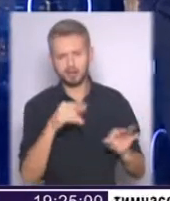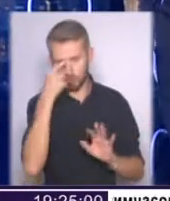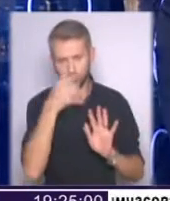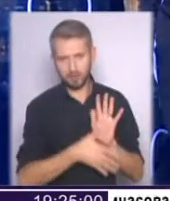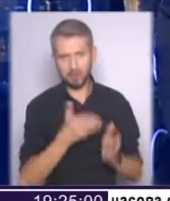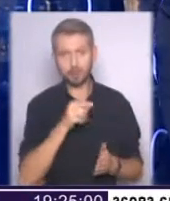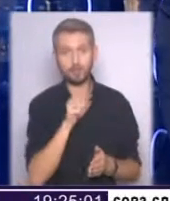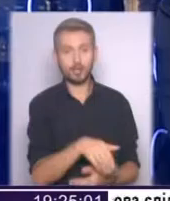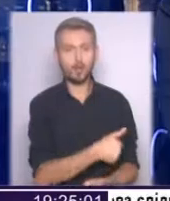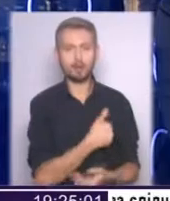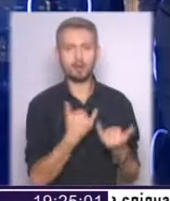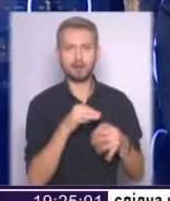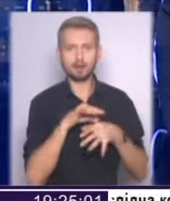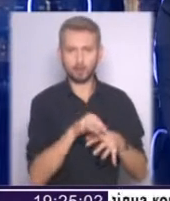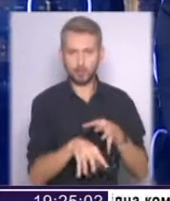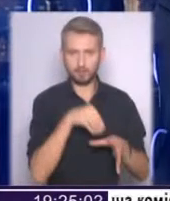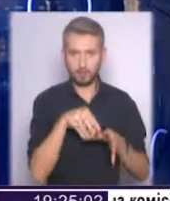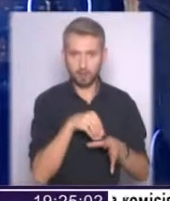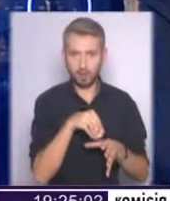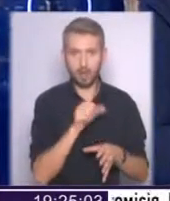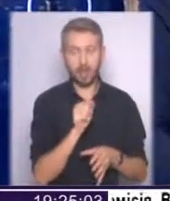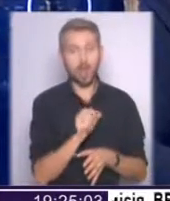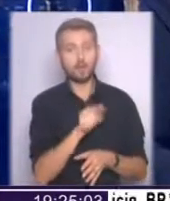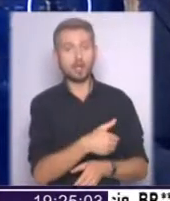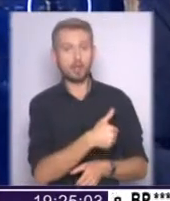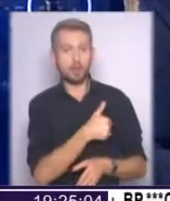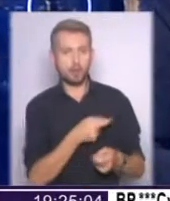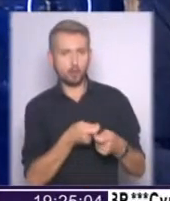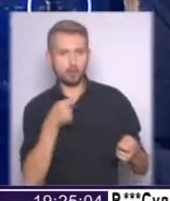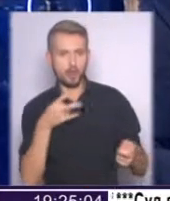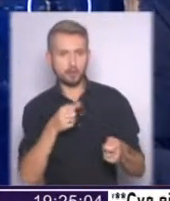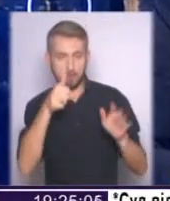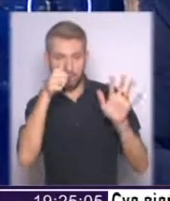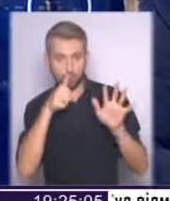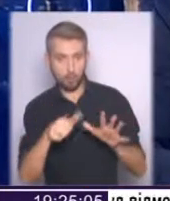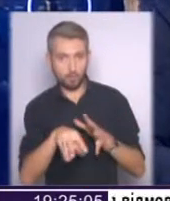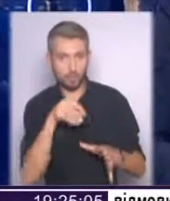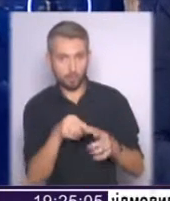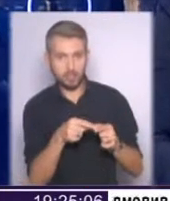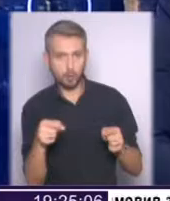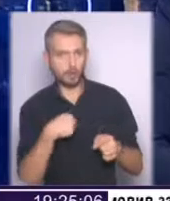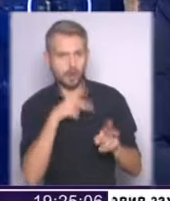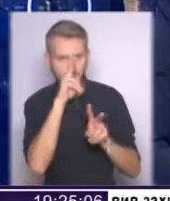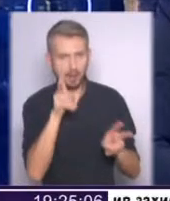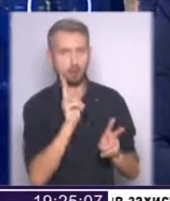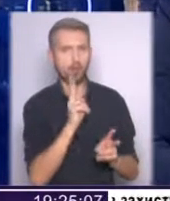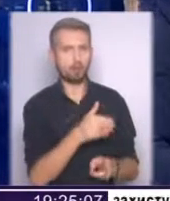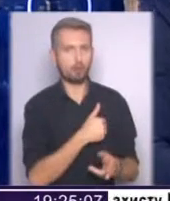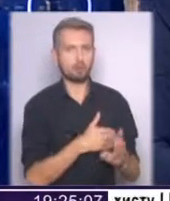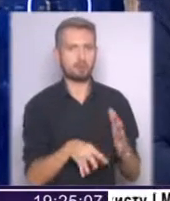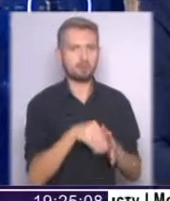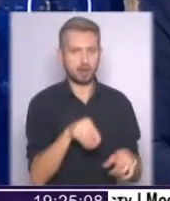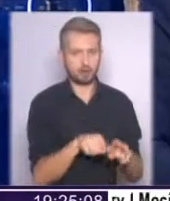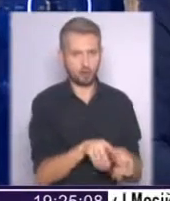вони хочуть зараз проводити вибори, а вони їх хочуть розтягнути на півроку свій виборчий процес, я не знаю, кого вони там збираються вибирати стільки